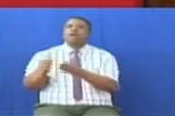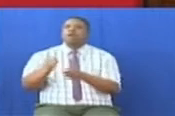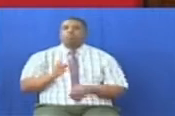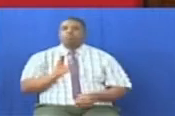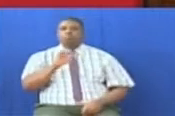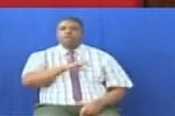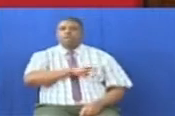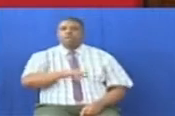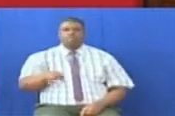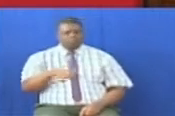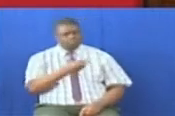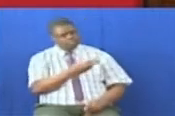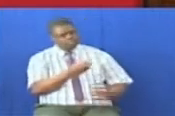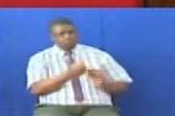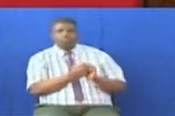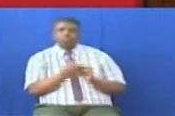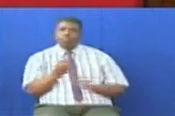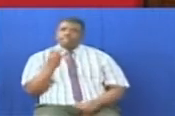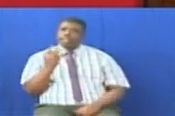2014.